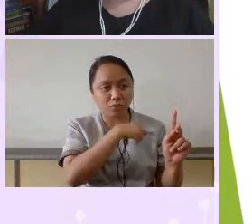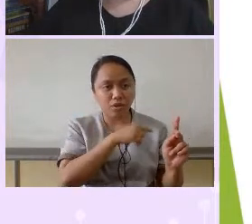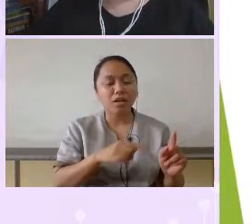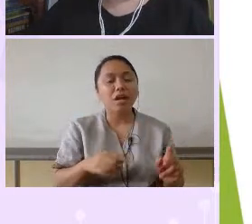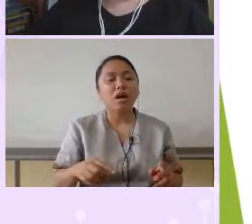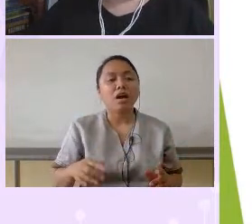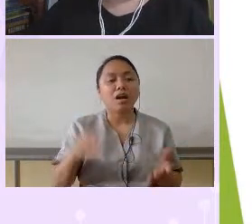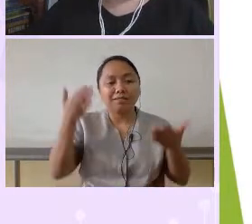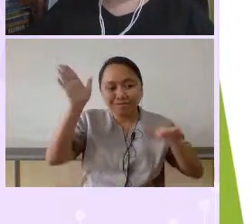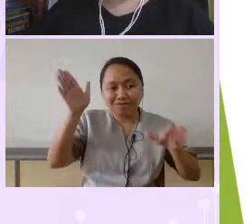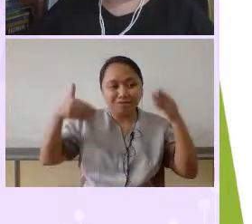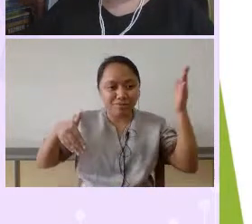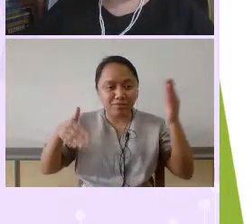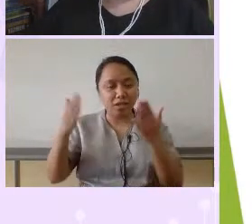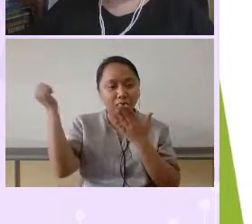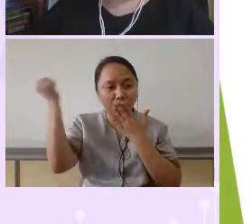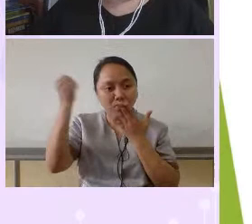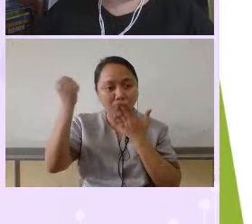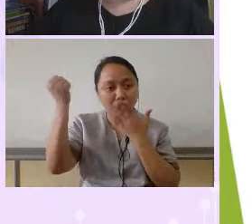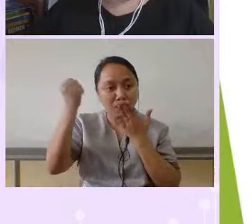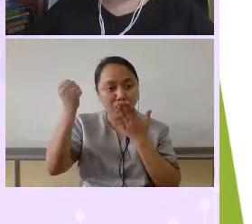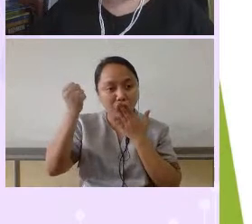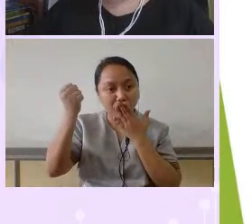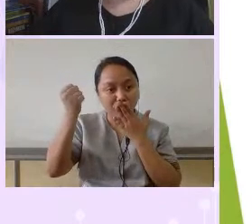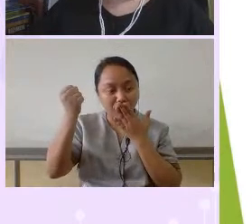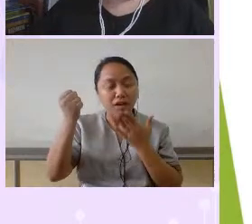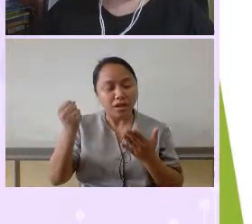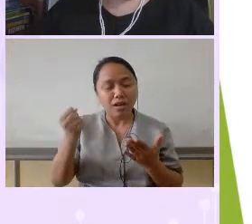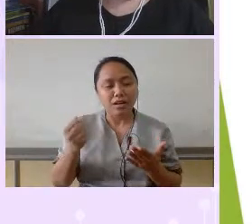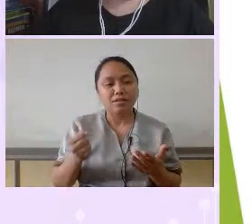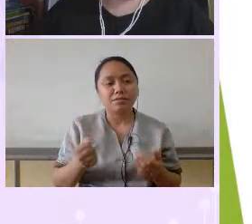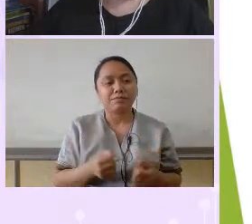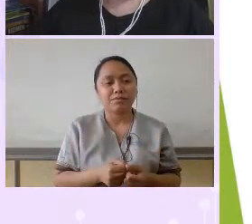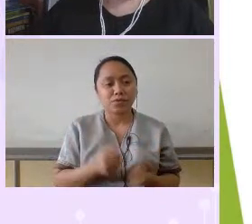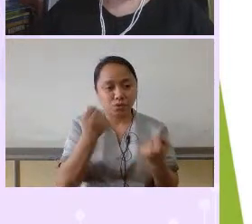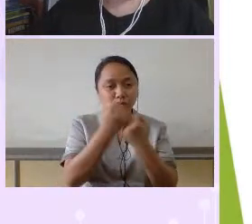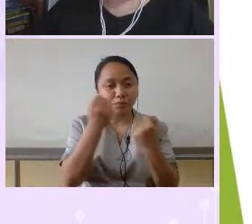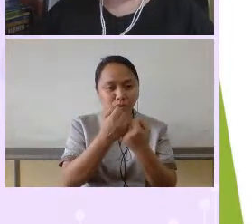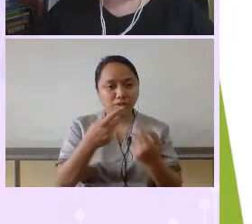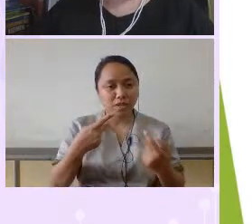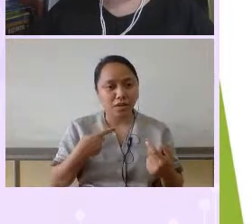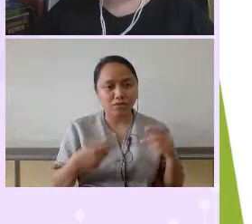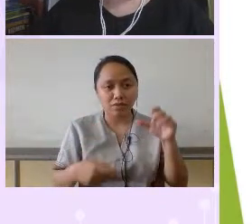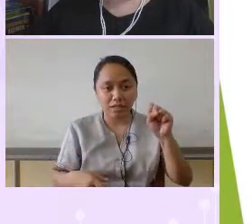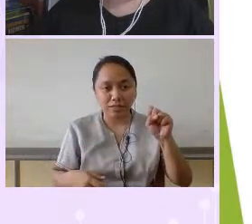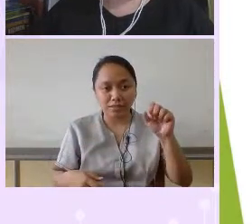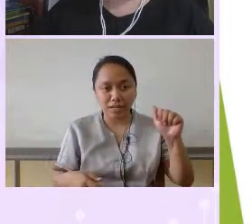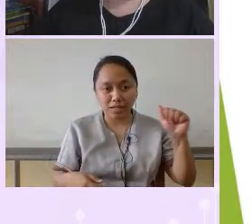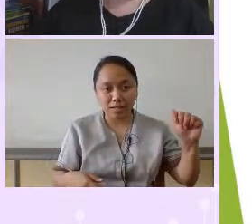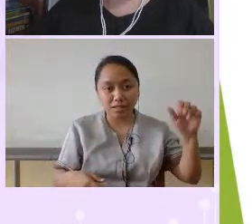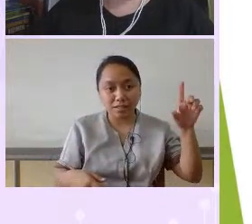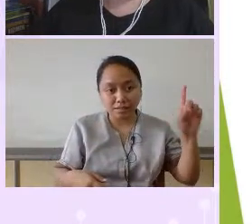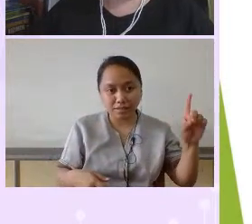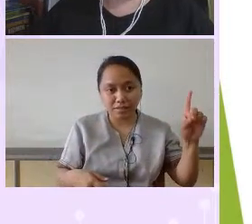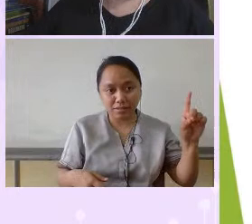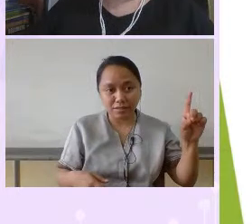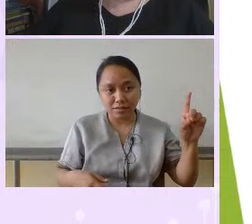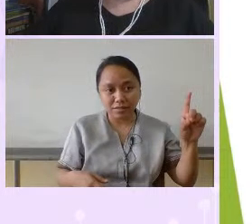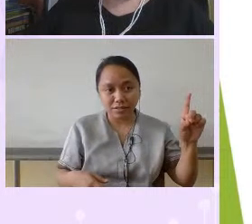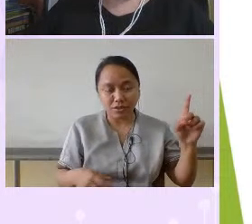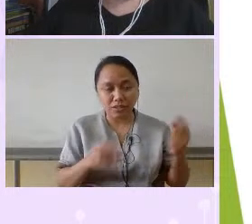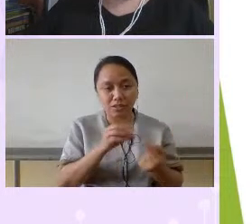katutubo. Meron din po tayong Special Agricultural Area Development or SAAD